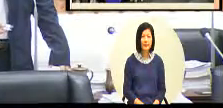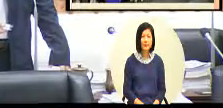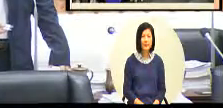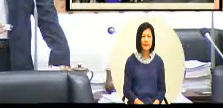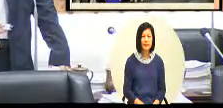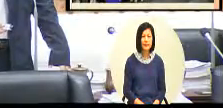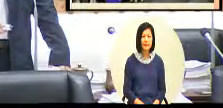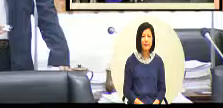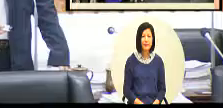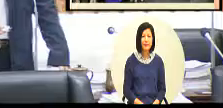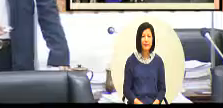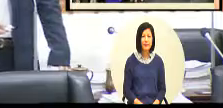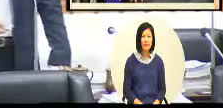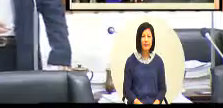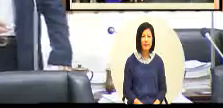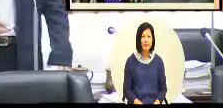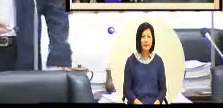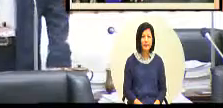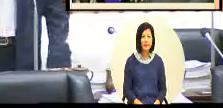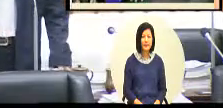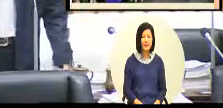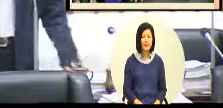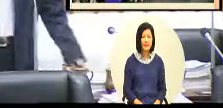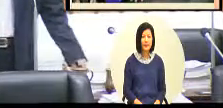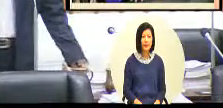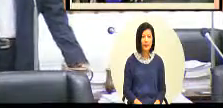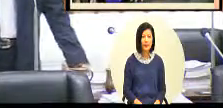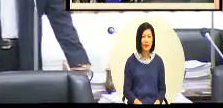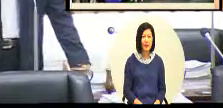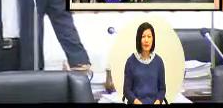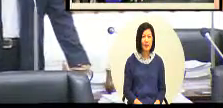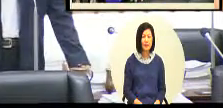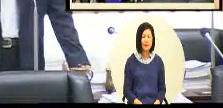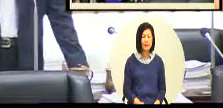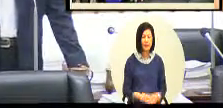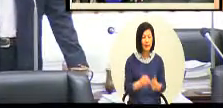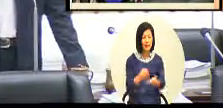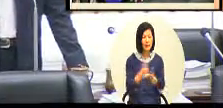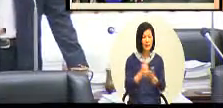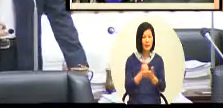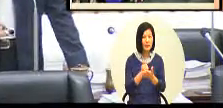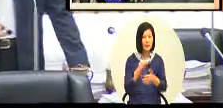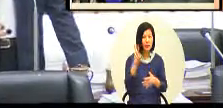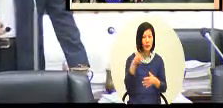I'm thinking of you。 我们请此泽副市长。